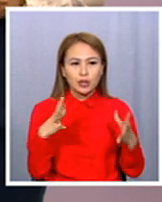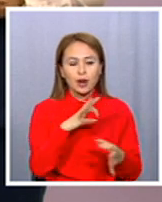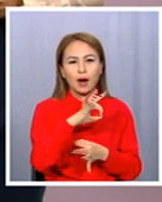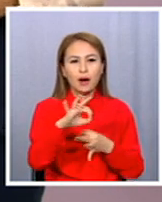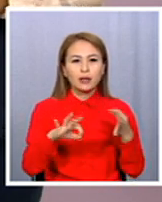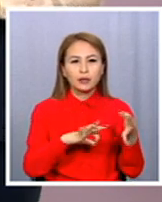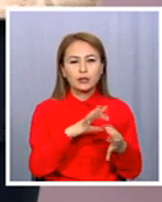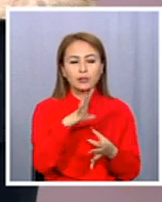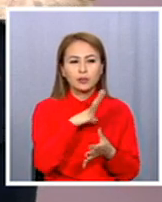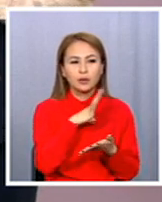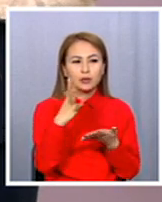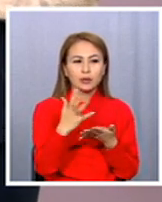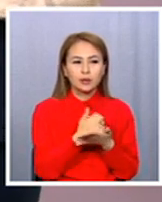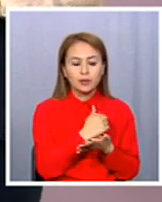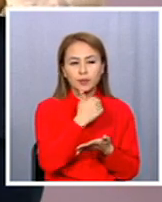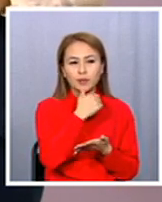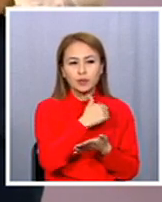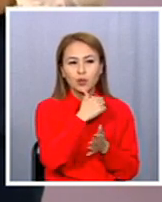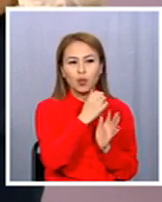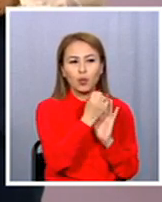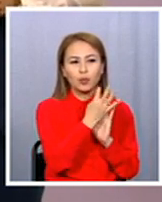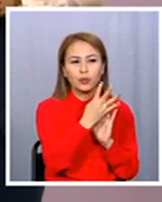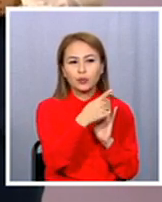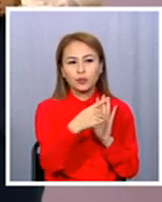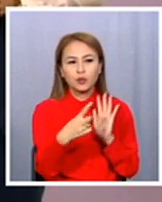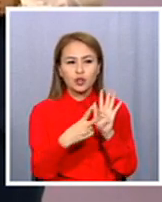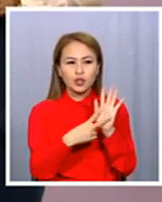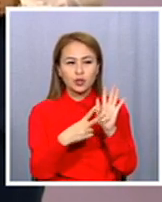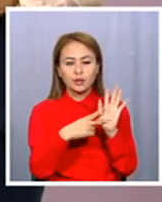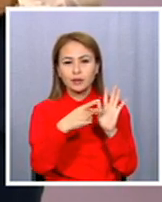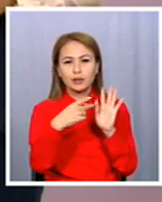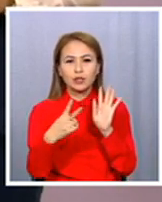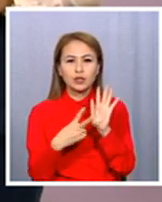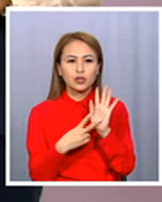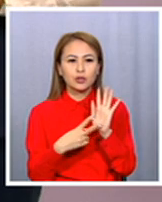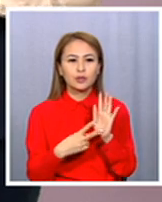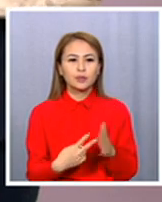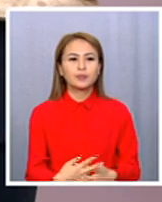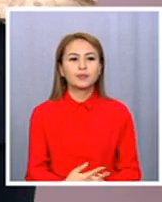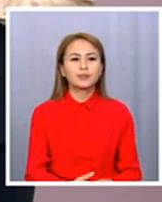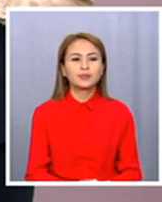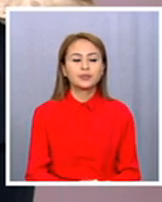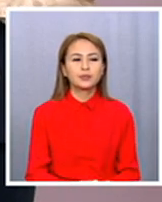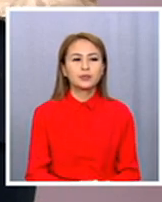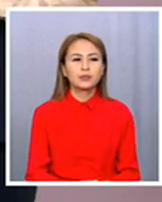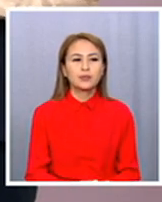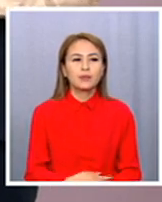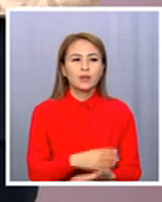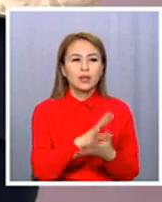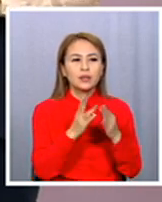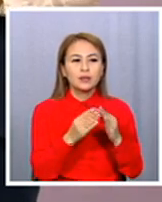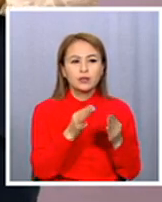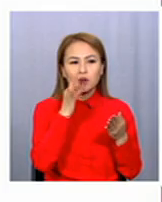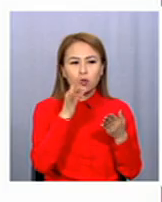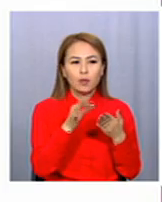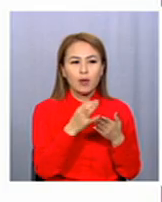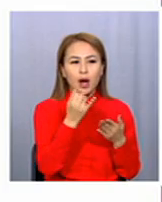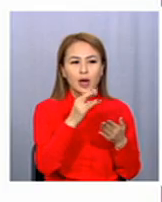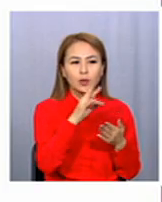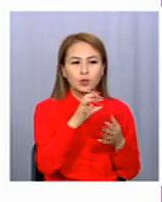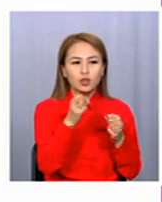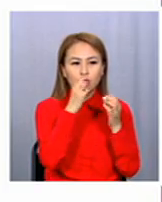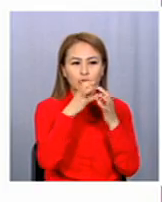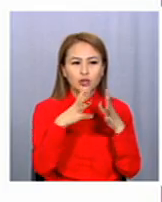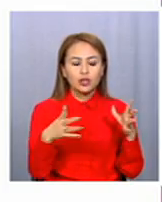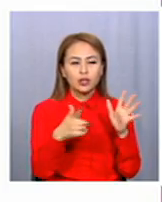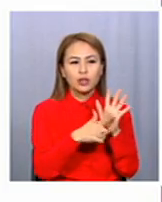үшін 14-тен 7-ні азайтамыз. Мәні 7-ге тең. Демек, есептің жауабы Айдос